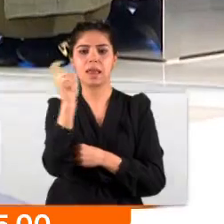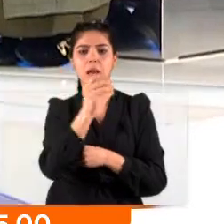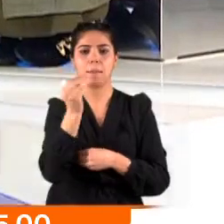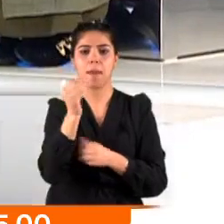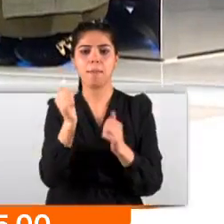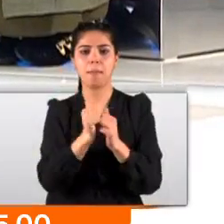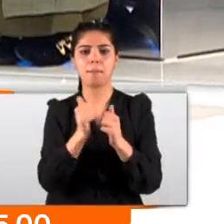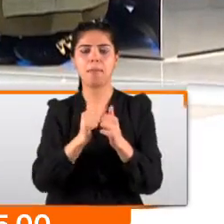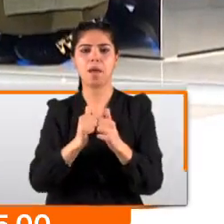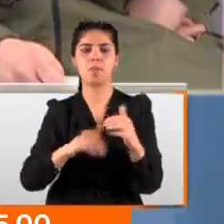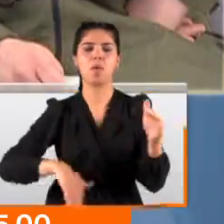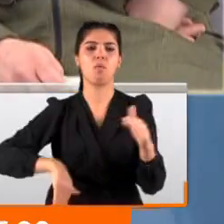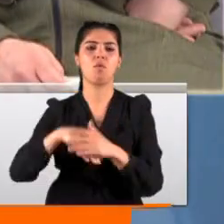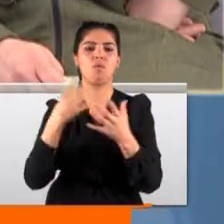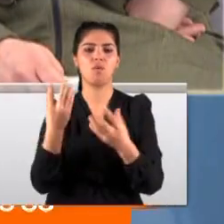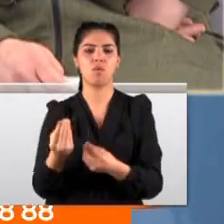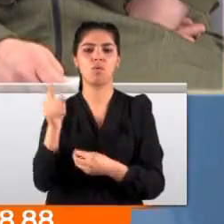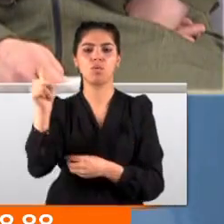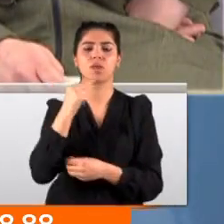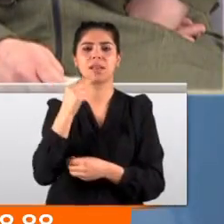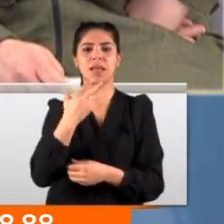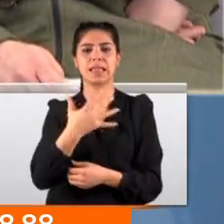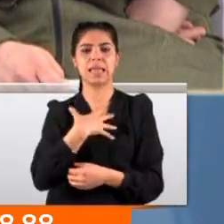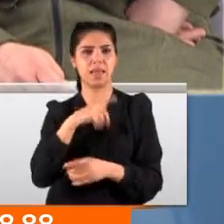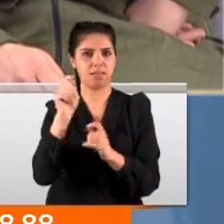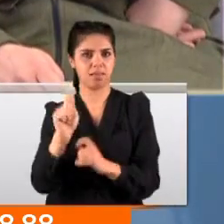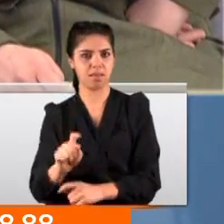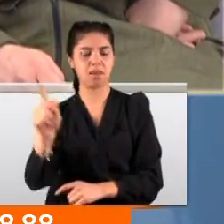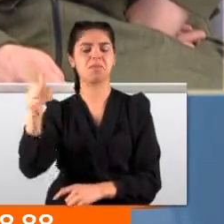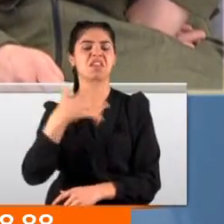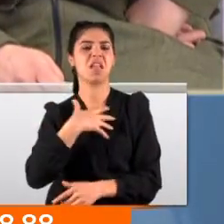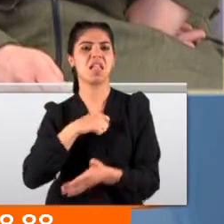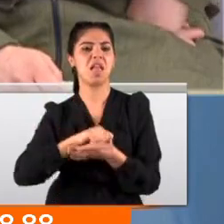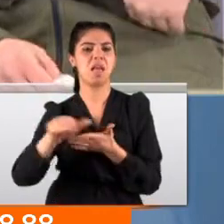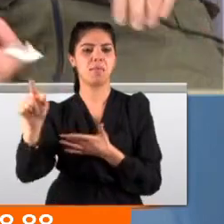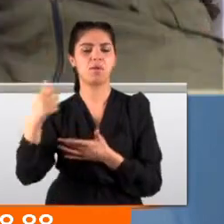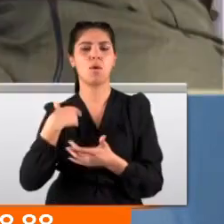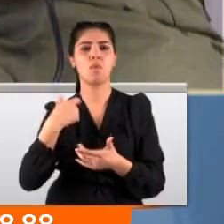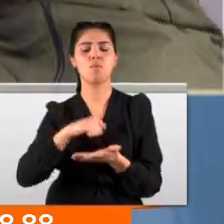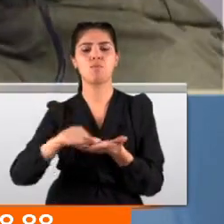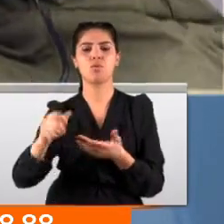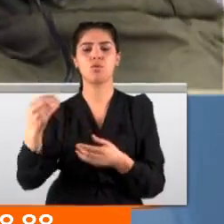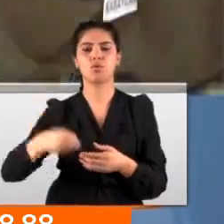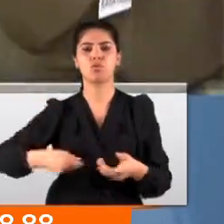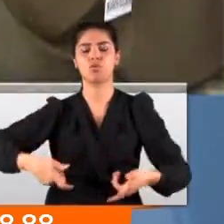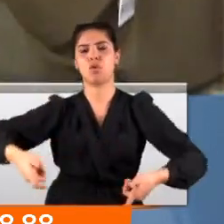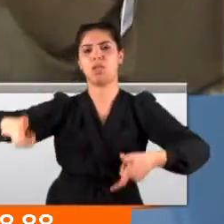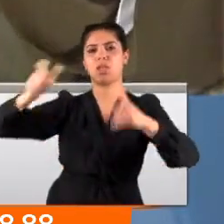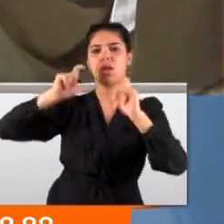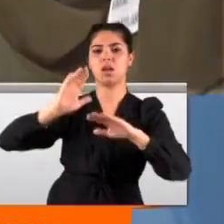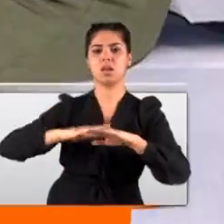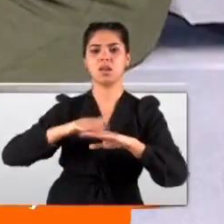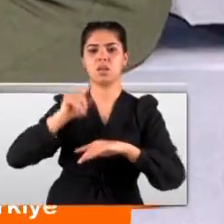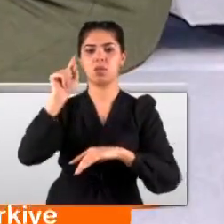bebeğiyle kapının önüne kondu. Bu kadın kendi yaptı, kendi etti. Şu an bütün suçlamayı benim üzerime atıyor. Evin